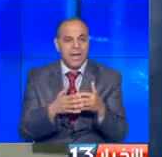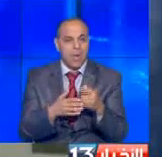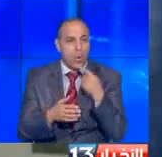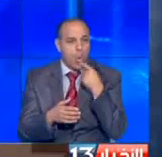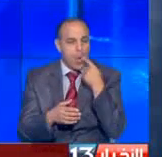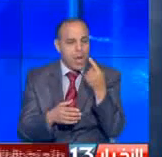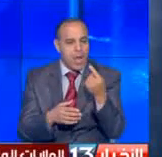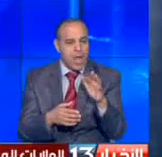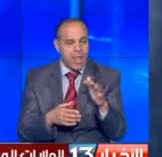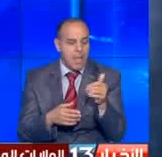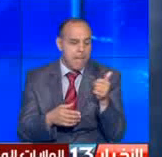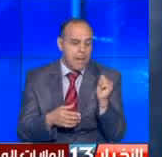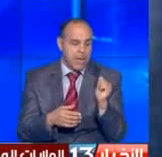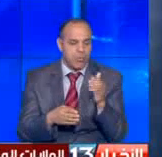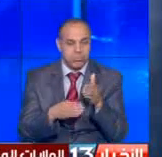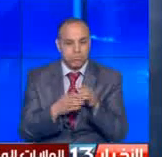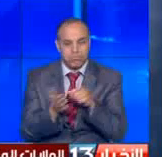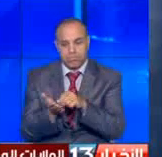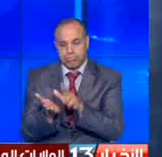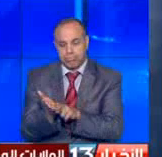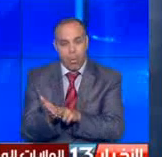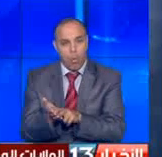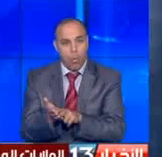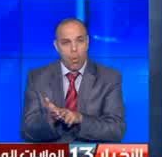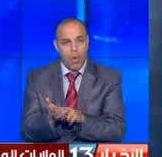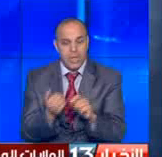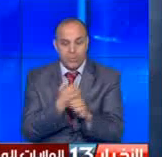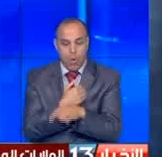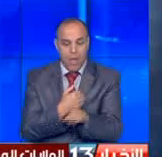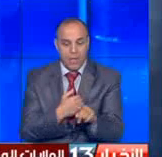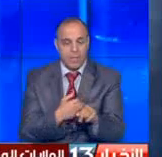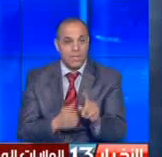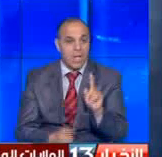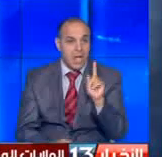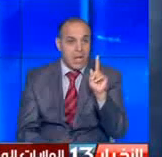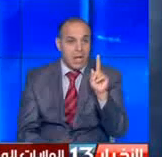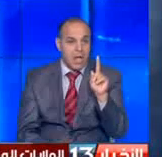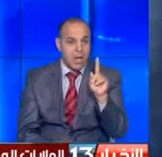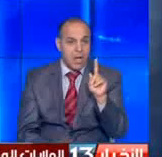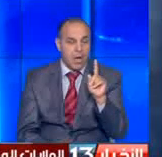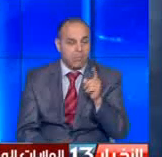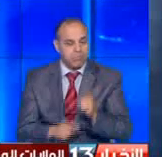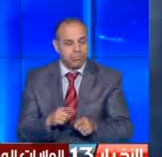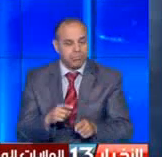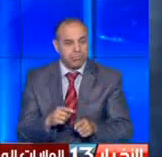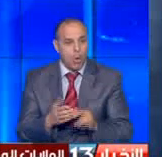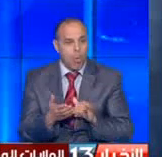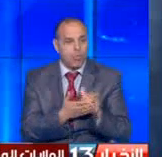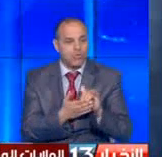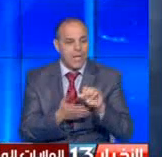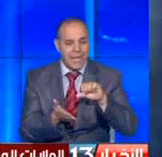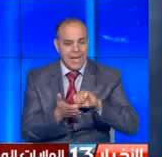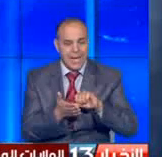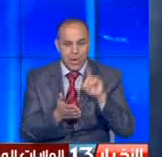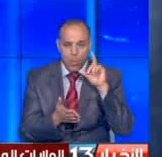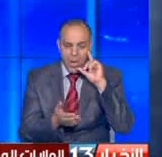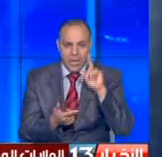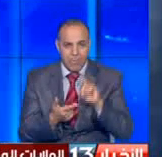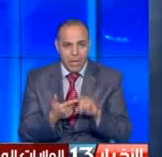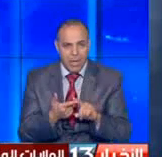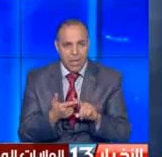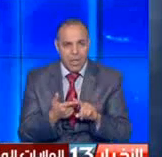من المقرر ان تدخل حيز اه في هذا الاسبوع ان الحاضر استهدف المسافرين من ايران وليبيا